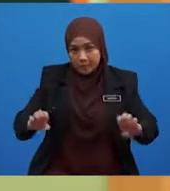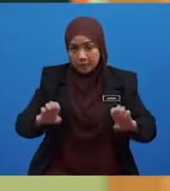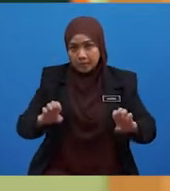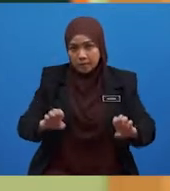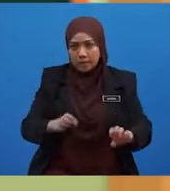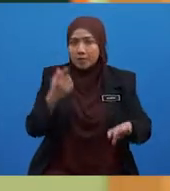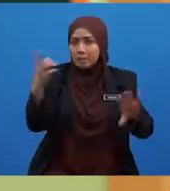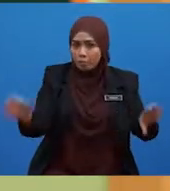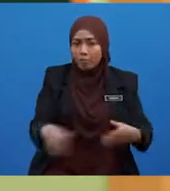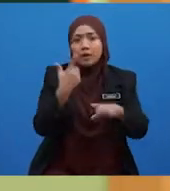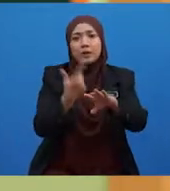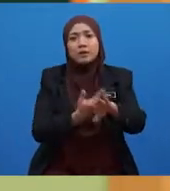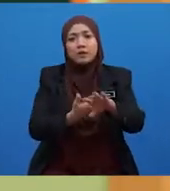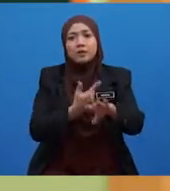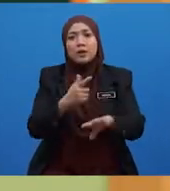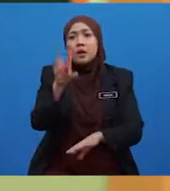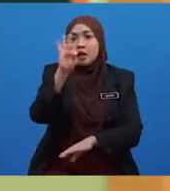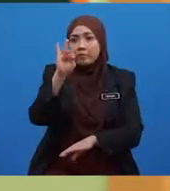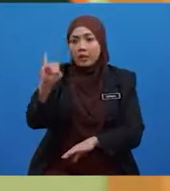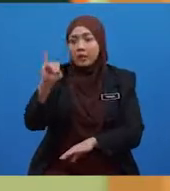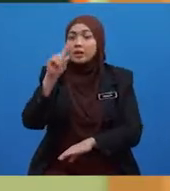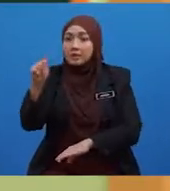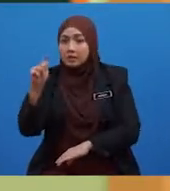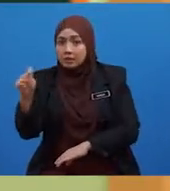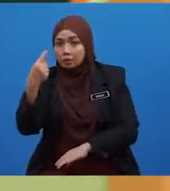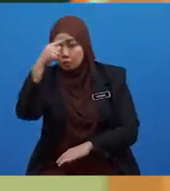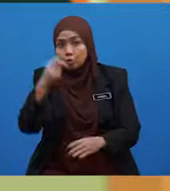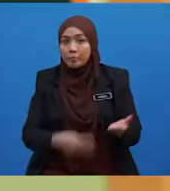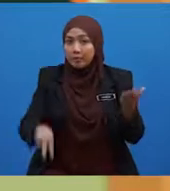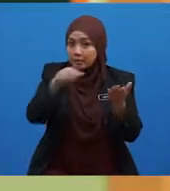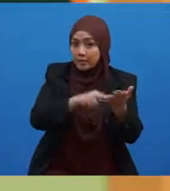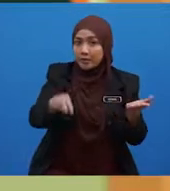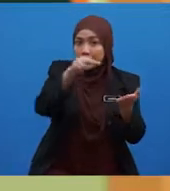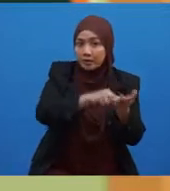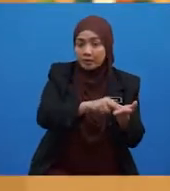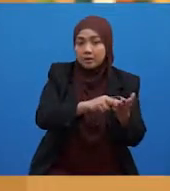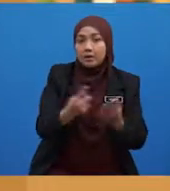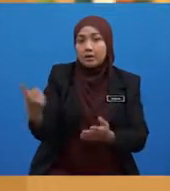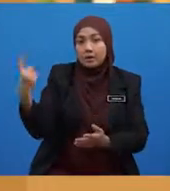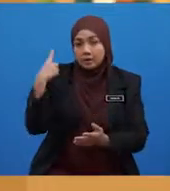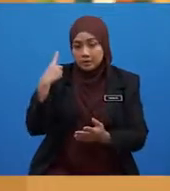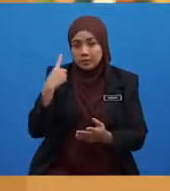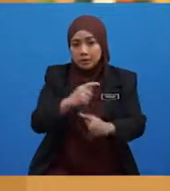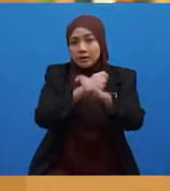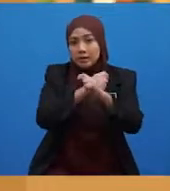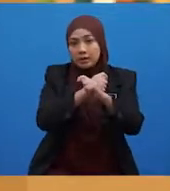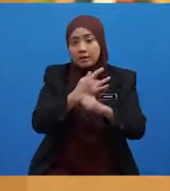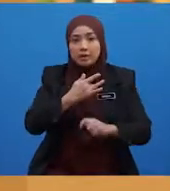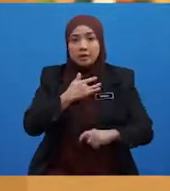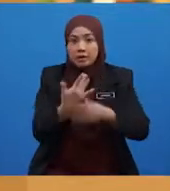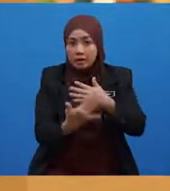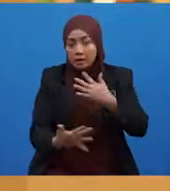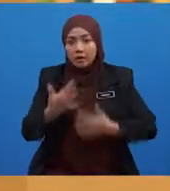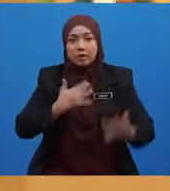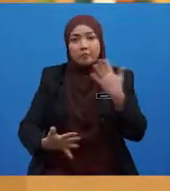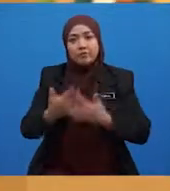mempraktikkan prinsip FITT untuk meningkatkan daya tahan kardiovaskular, menentukan intensiti